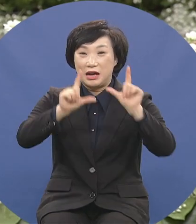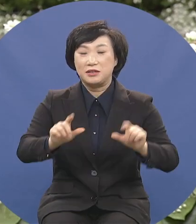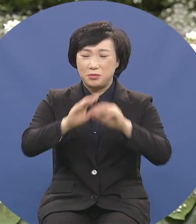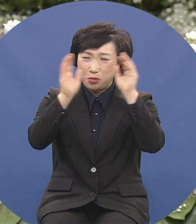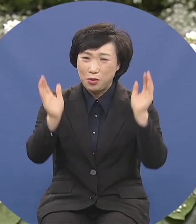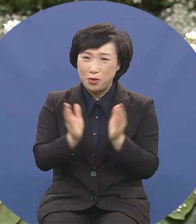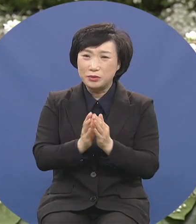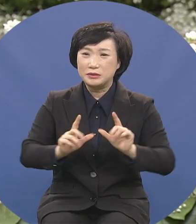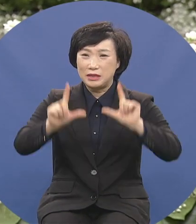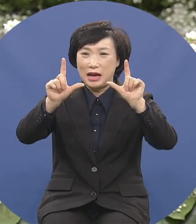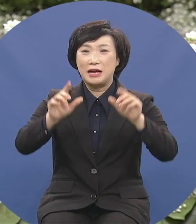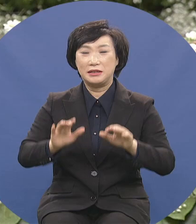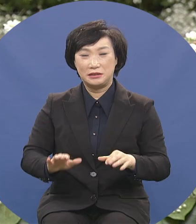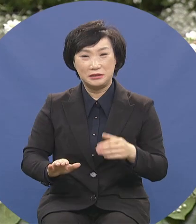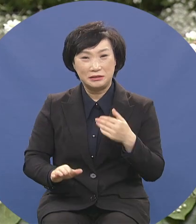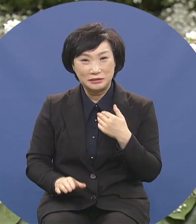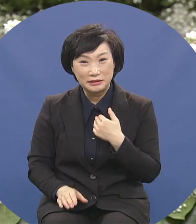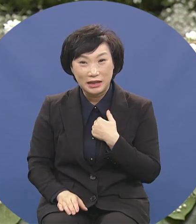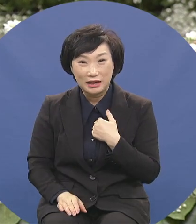모든 날들을 통해서